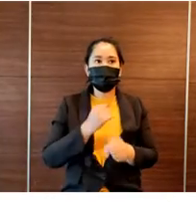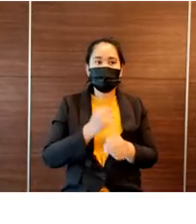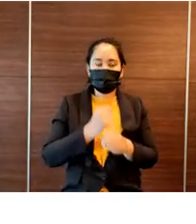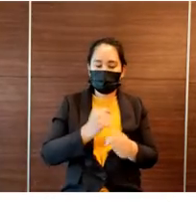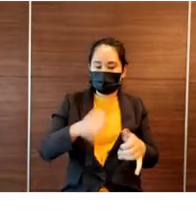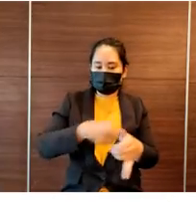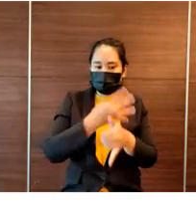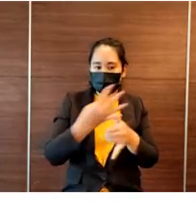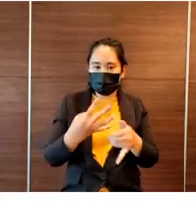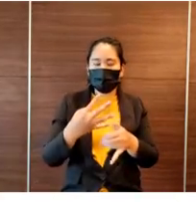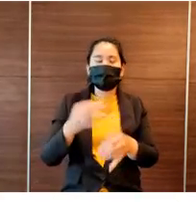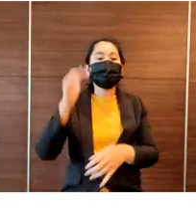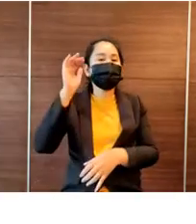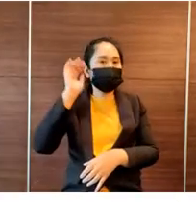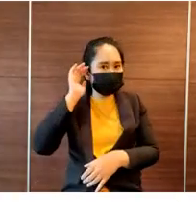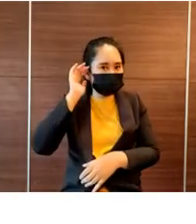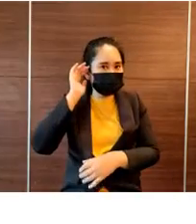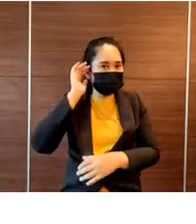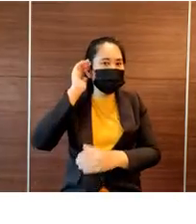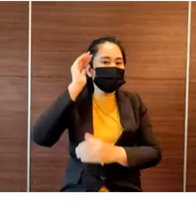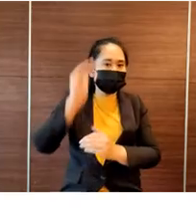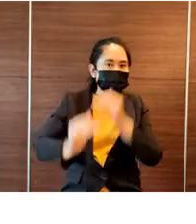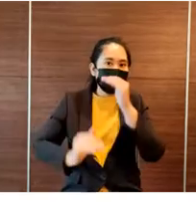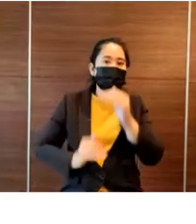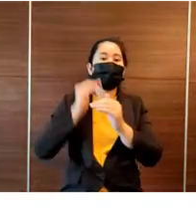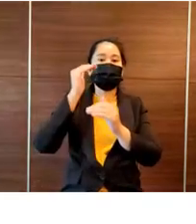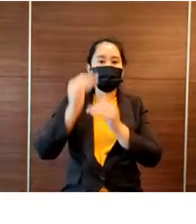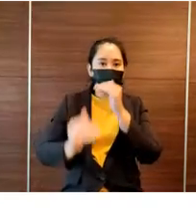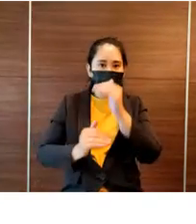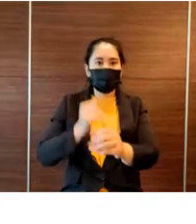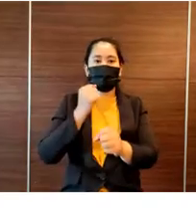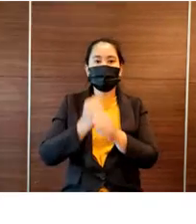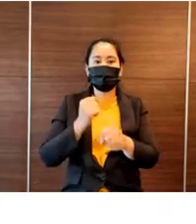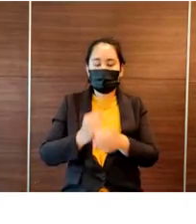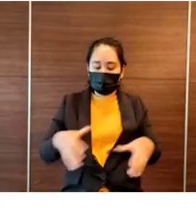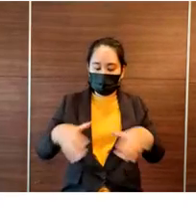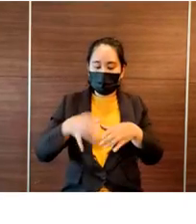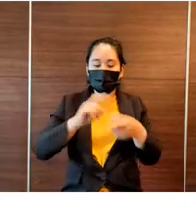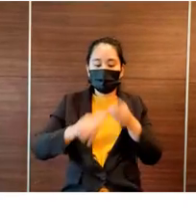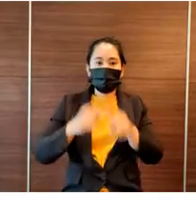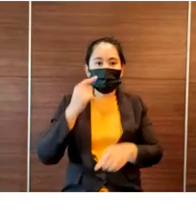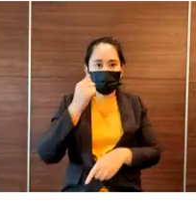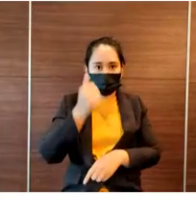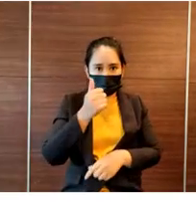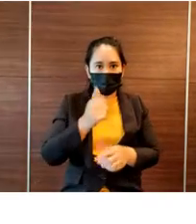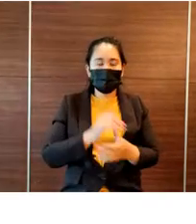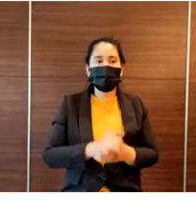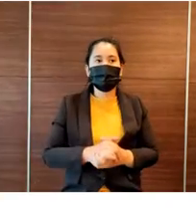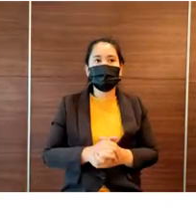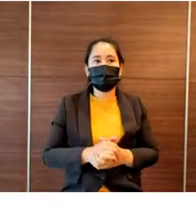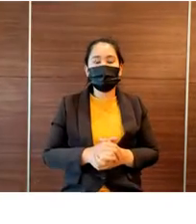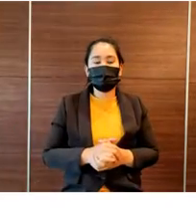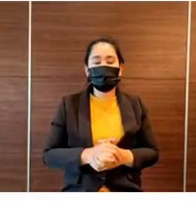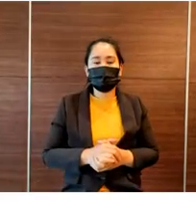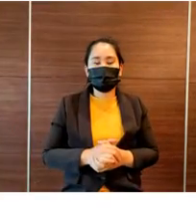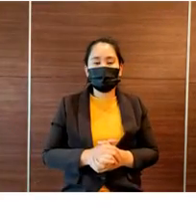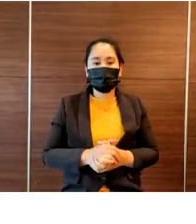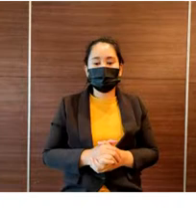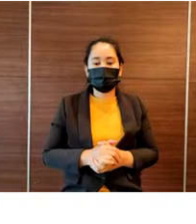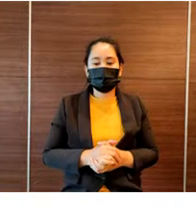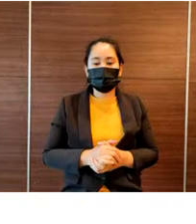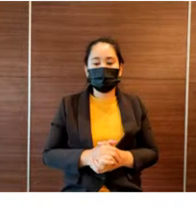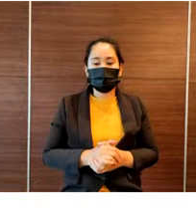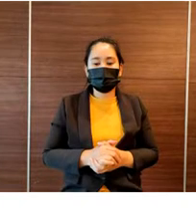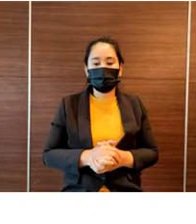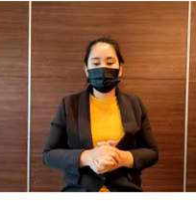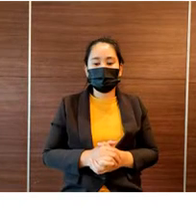เส้นความเชื่อเดิมของเขาไปทำงานกับเพื่อนนะฮะถามทีนี้เนี่ยพี่ทิศ